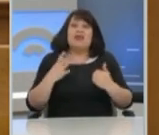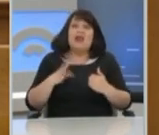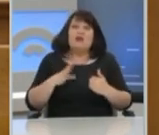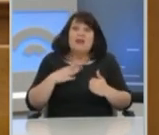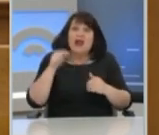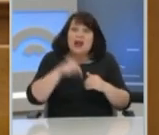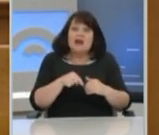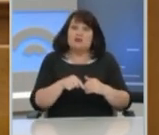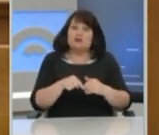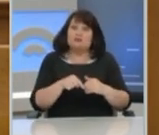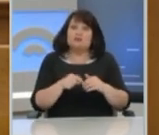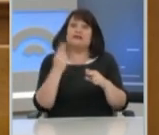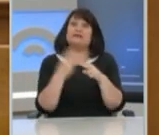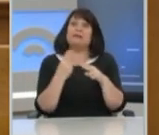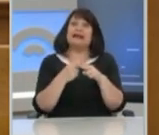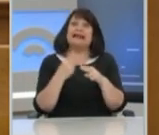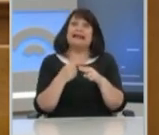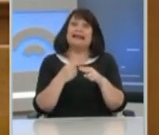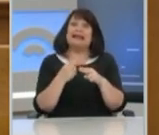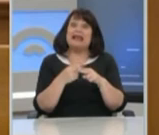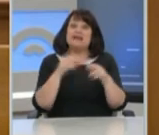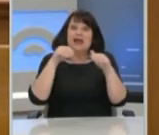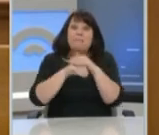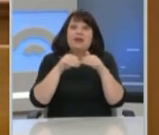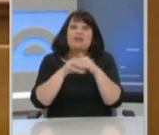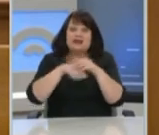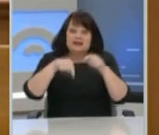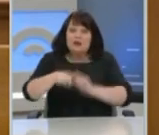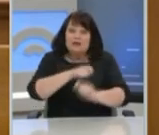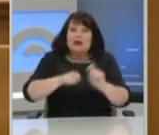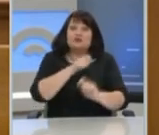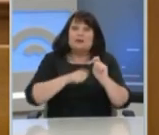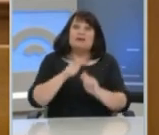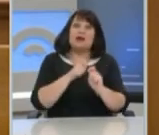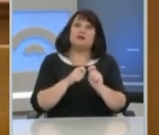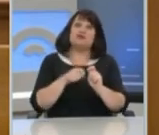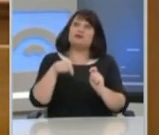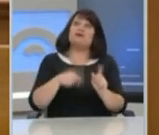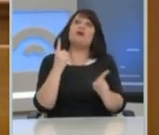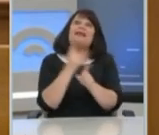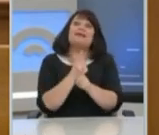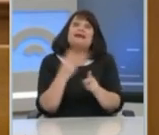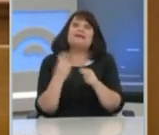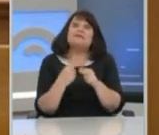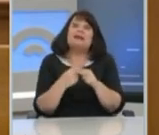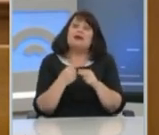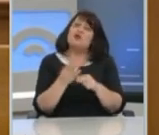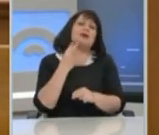να προχωρήσουν σε σημαντικές παραγωγικές επενδύσεις στον τόπο. Και αυτό έχει ιδιαίτερη σημασία και θα σας πω